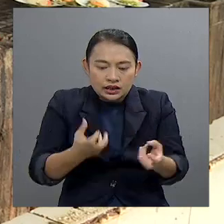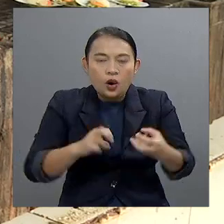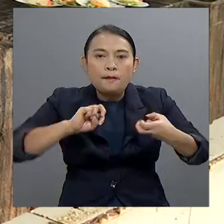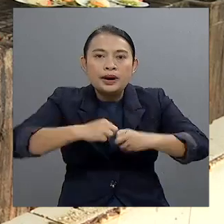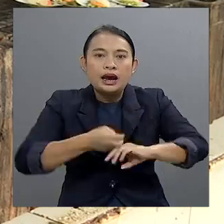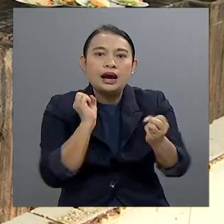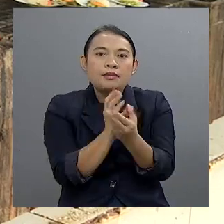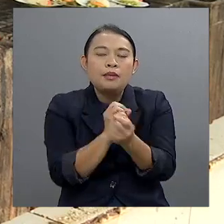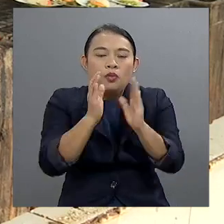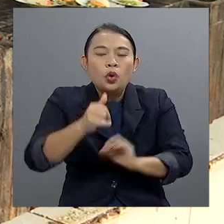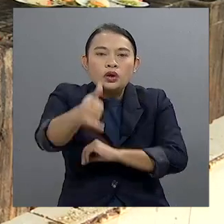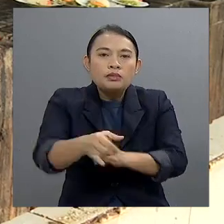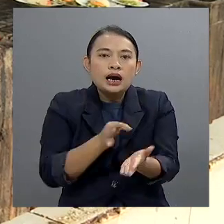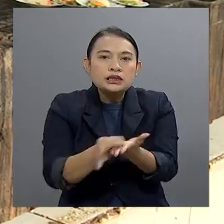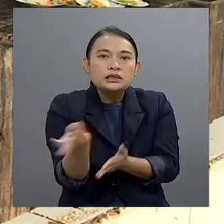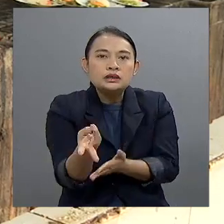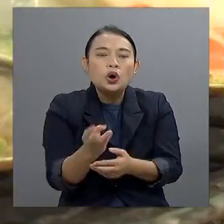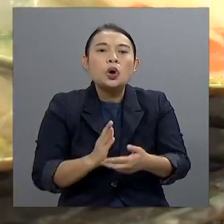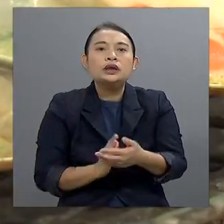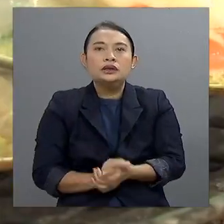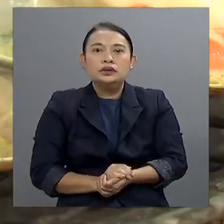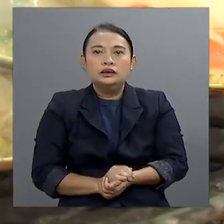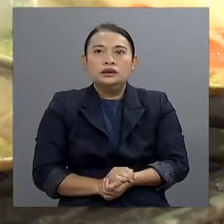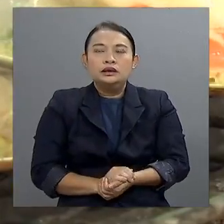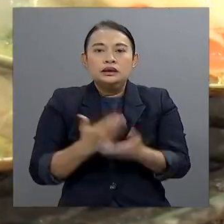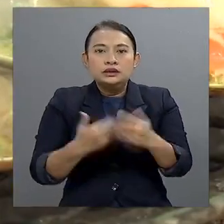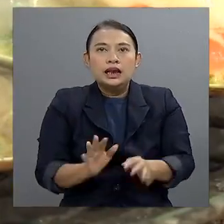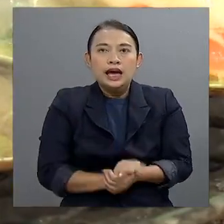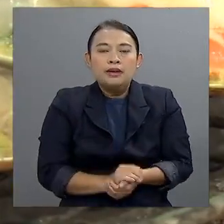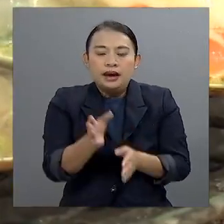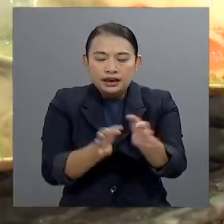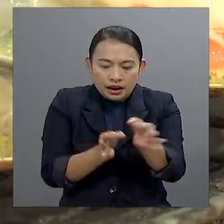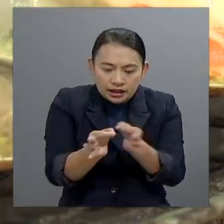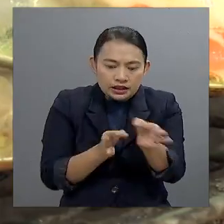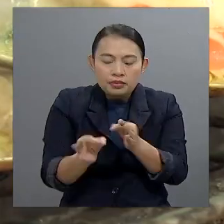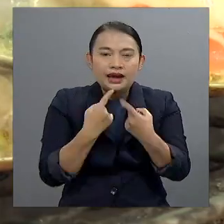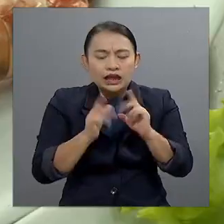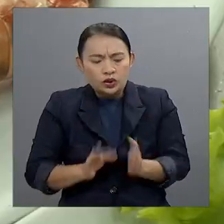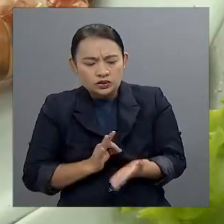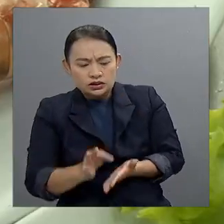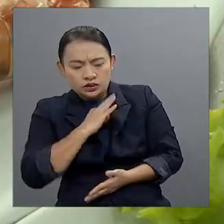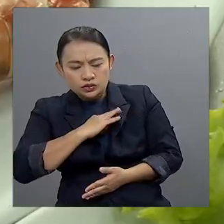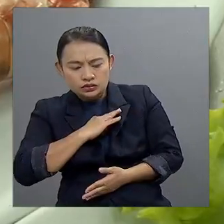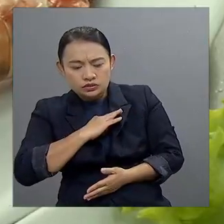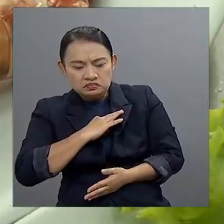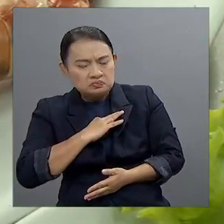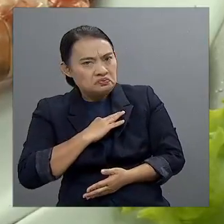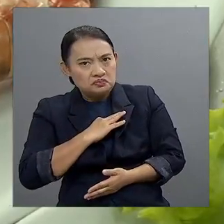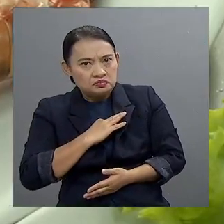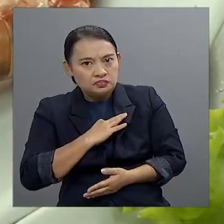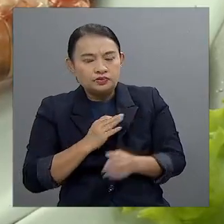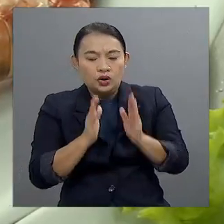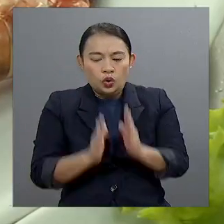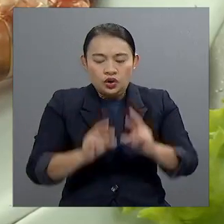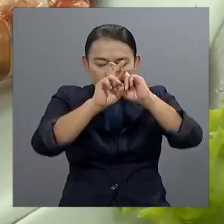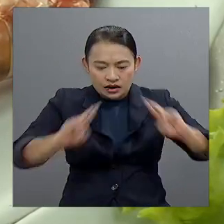าบางร้านพยายามทำความเข้าใจถึงที่มาของวัตถุดิบแต่ลูกค้าไม่มั่นใจผู้ประกอบการร้านอาหารทะเลส่วนหนึ่งต้องการ